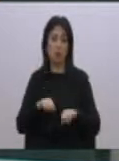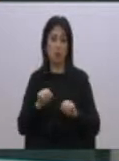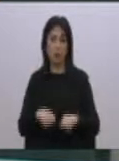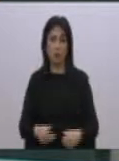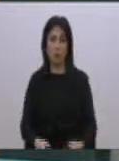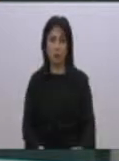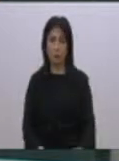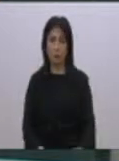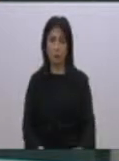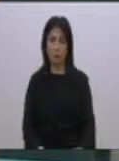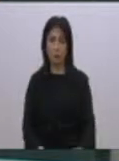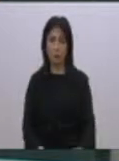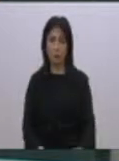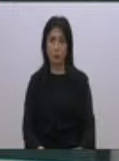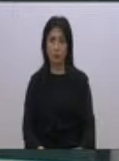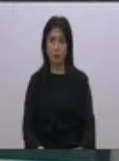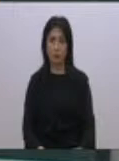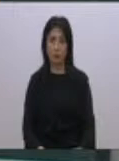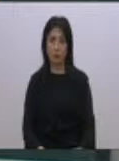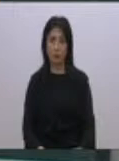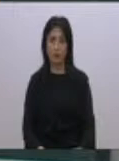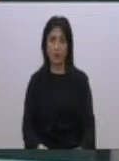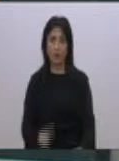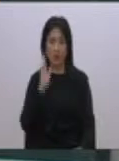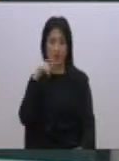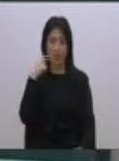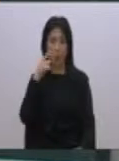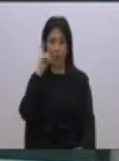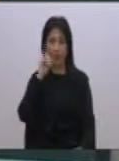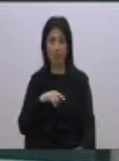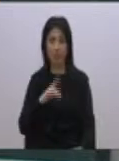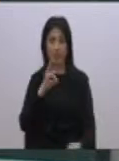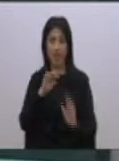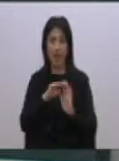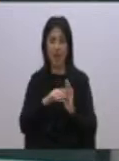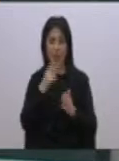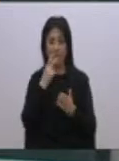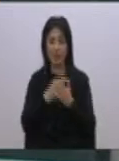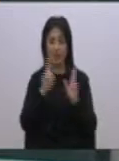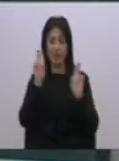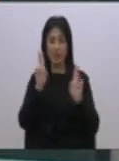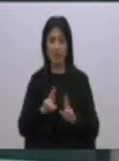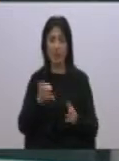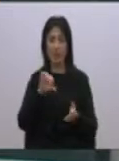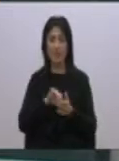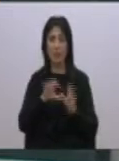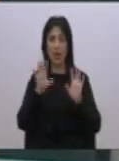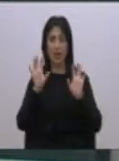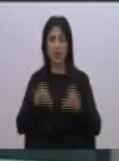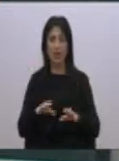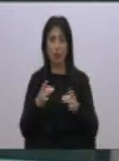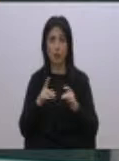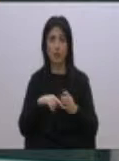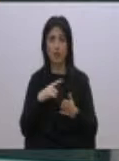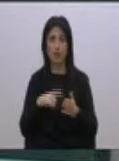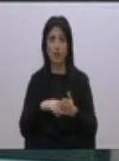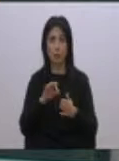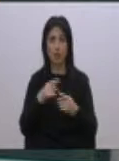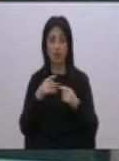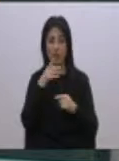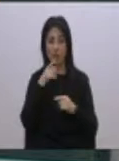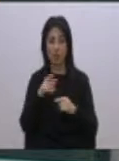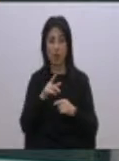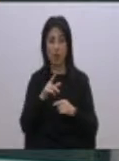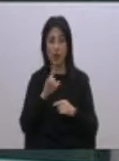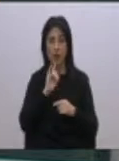domare. Chivatul, samul, tu vițodet, reglamentul Smihelit, este Smihelit, am adus tăvși domare, bă, am să chit seru, o scadu sa